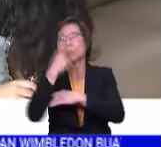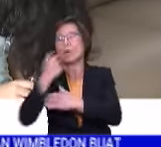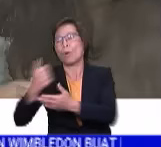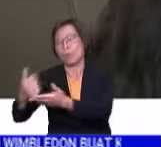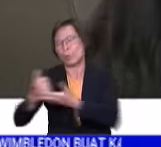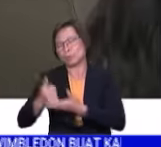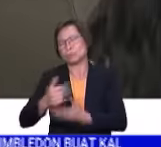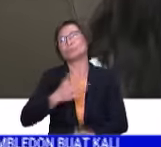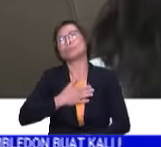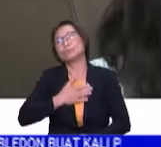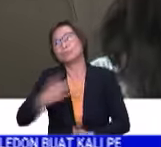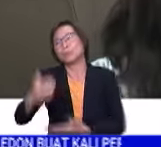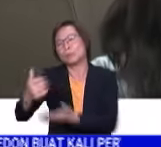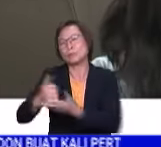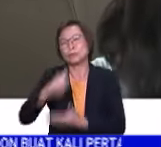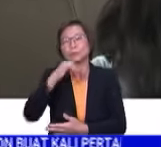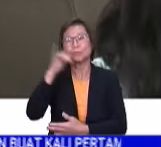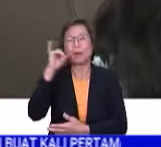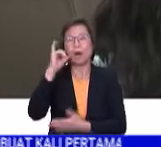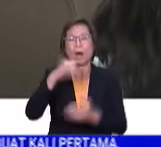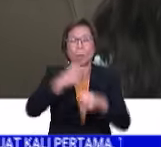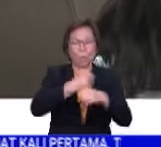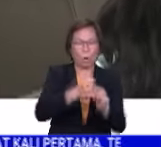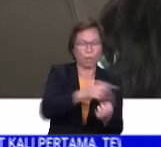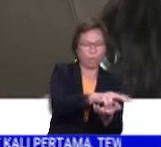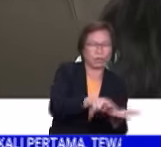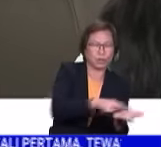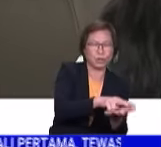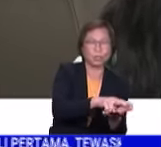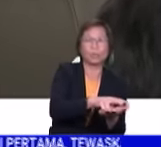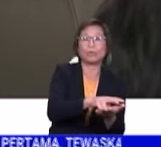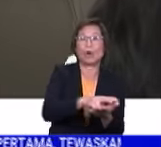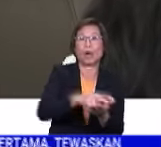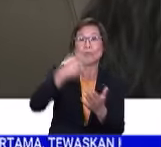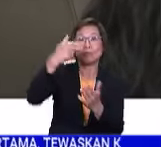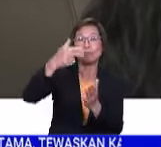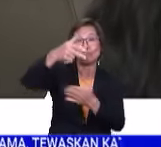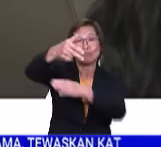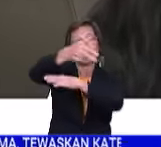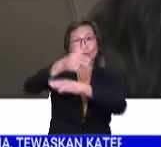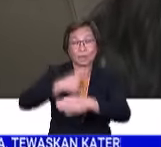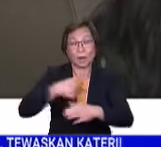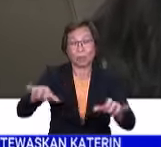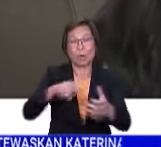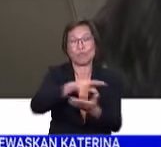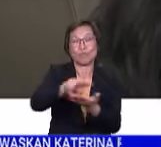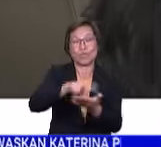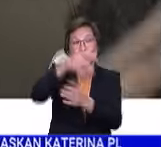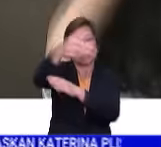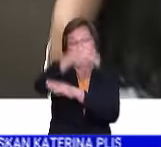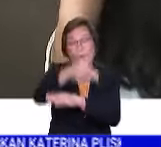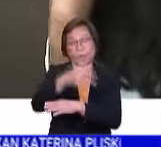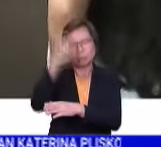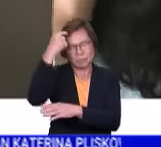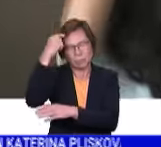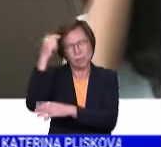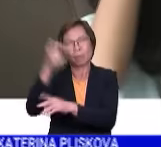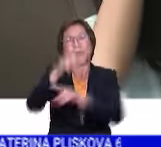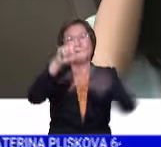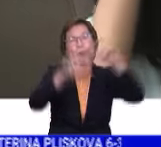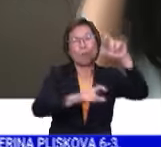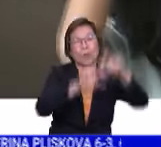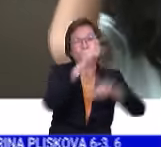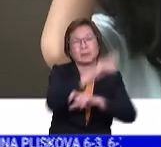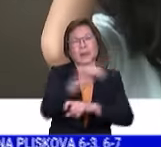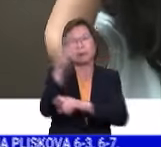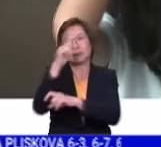membantu. Semalam saya buat video dan saya mengharapkan orang kata apa, budi bicara pihak kerajaan lah, DBKL dan pihak kerajaan